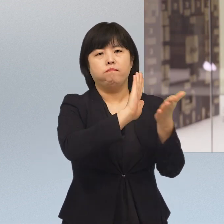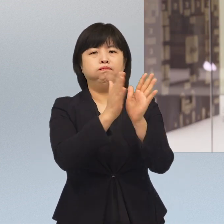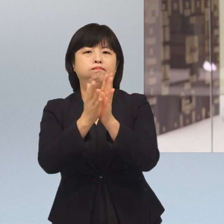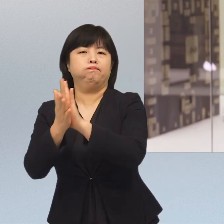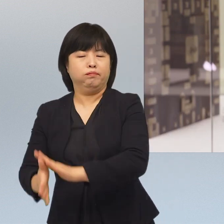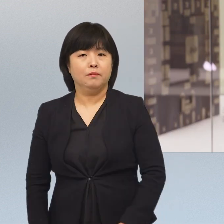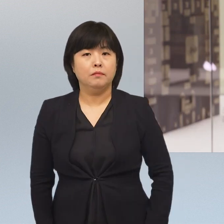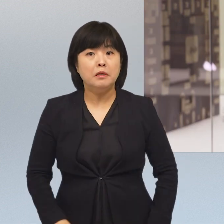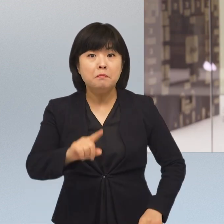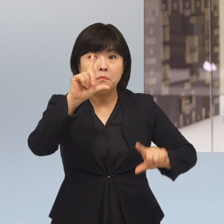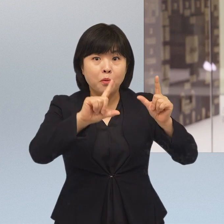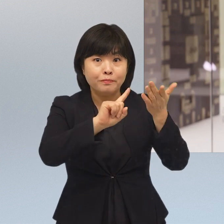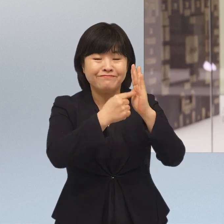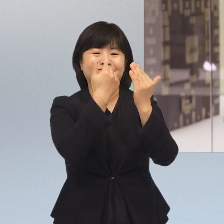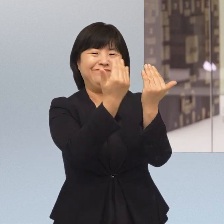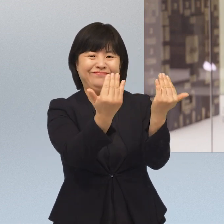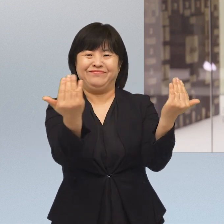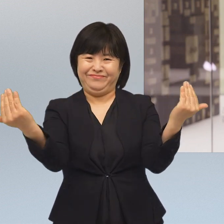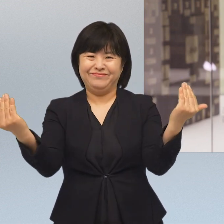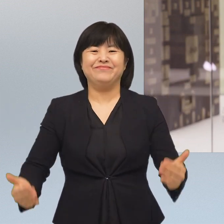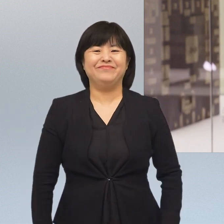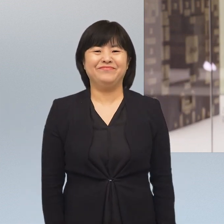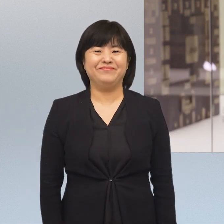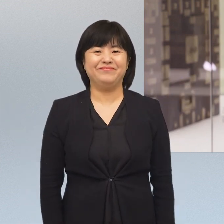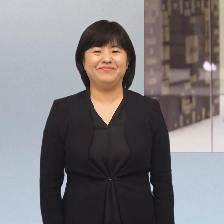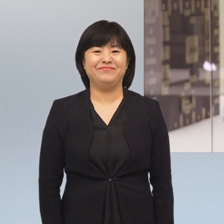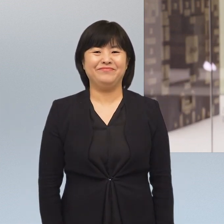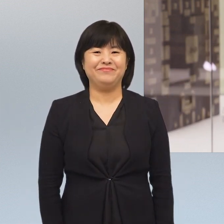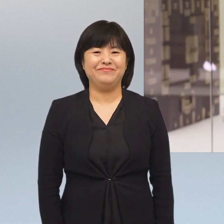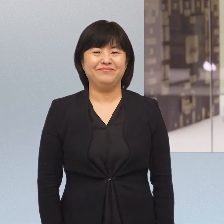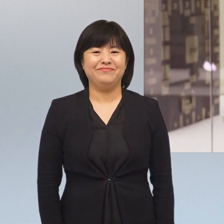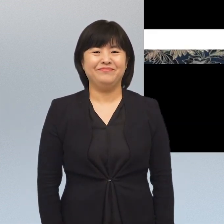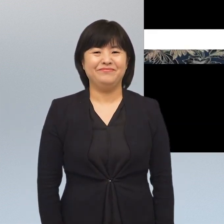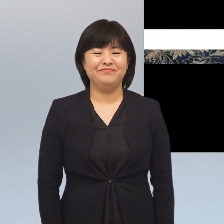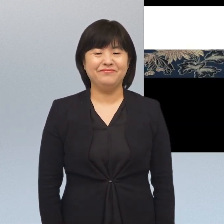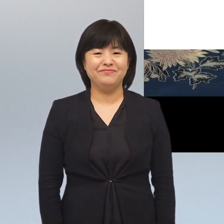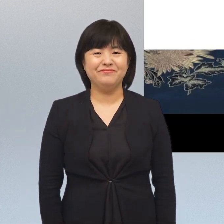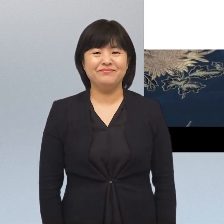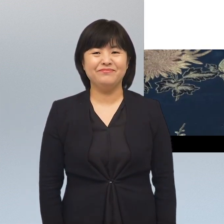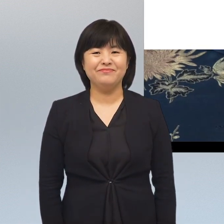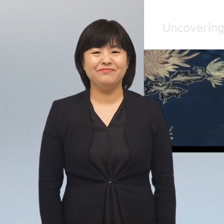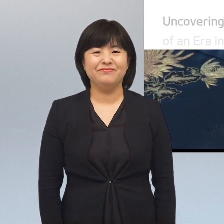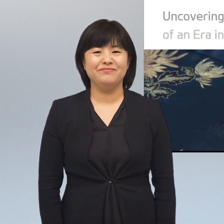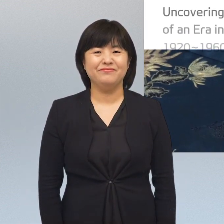많이 변화하게 됩니다. 그런 것들을 보여주는 전시입니다.